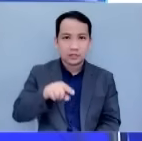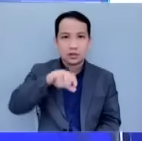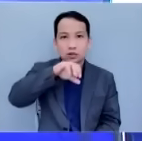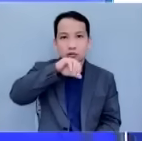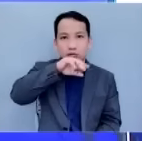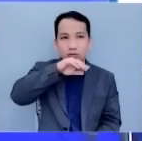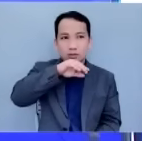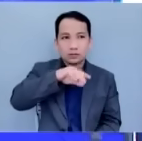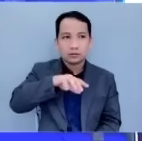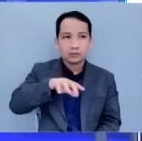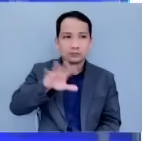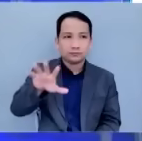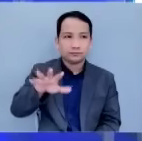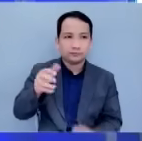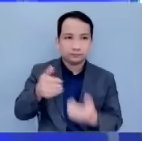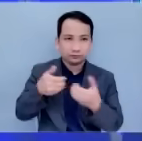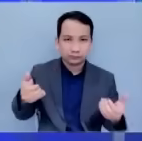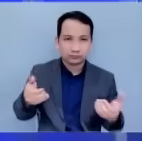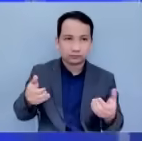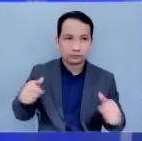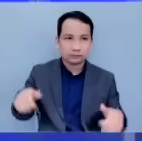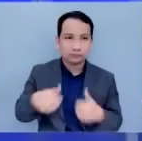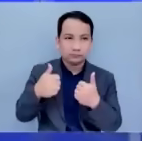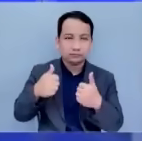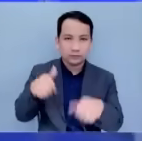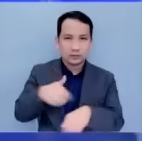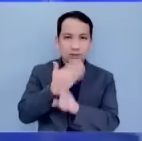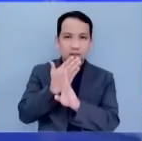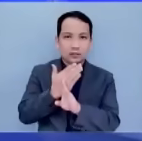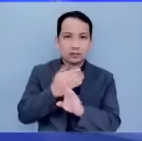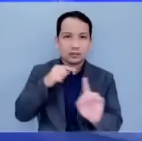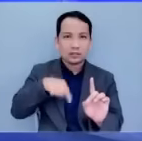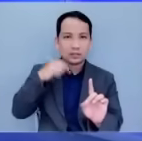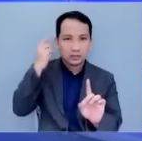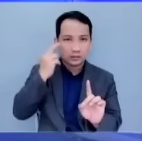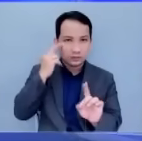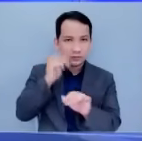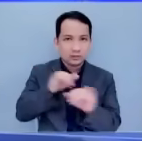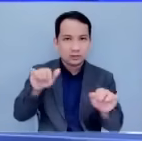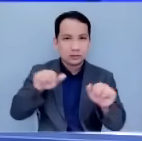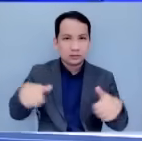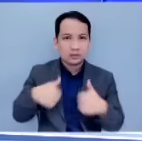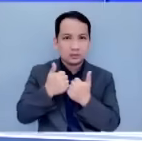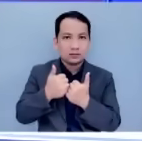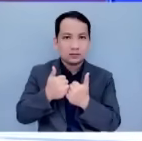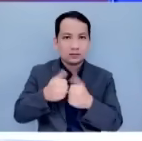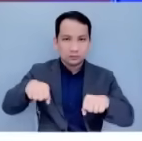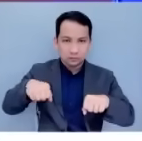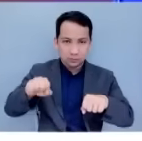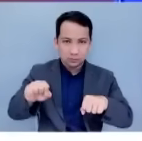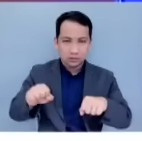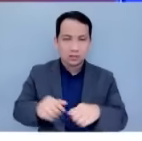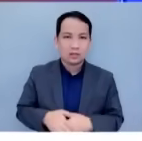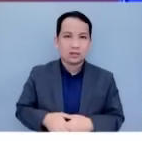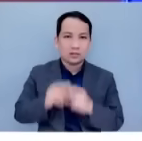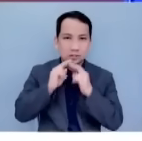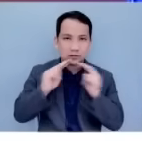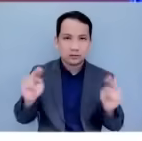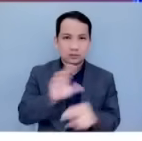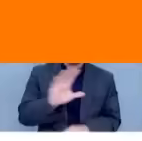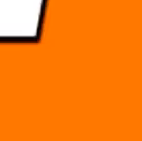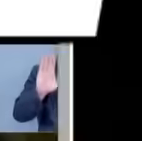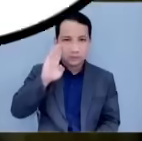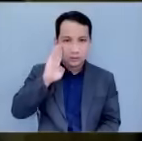sa magkahiwalay na aksidente sa Davao City. Ang ugat ng parehong disgrasya, motorsiklo. Nagbabalik si Brian Castillo.